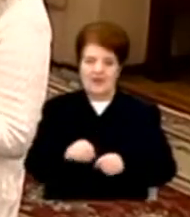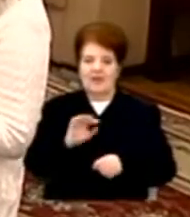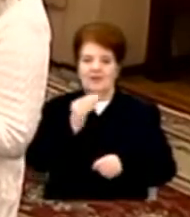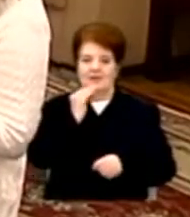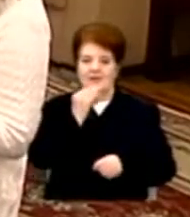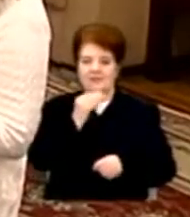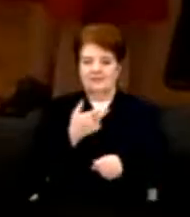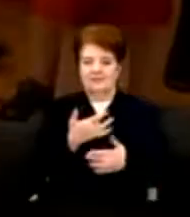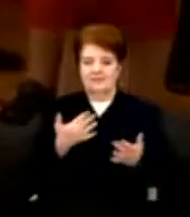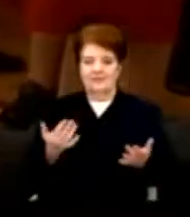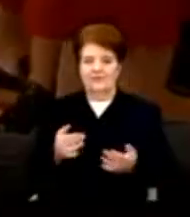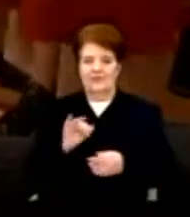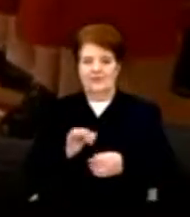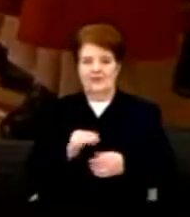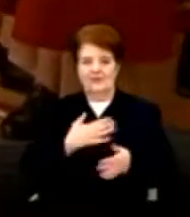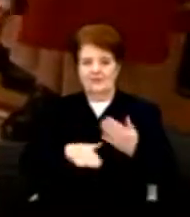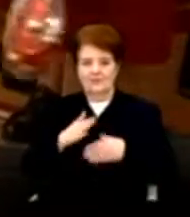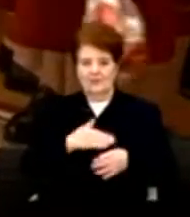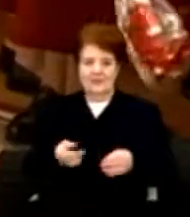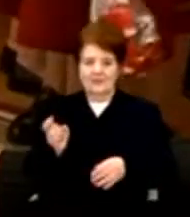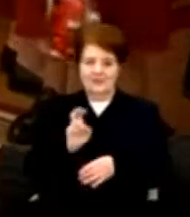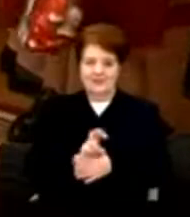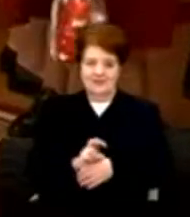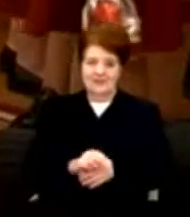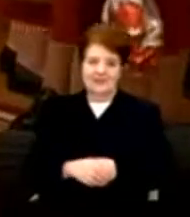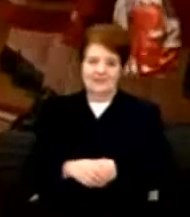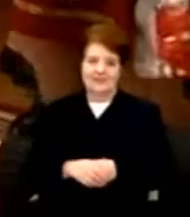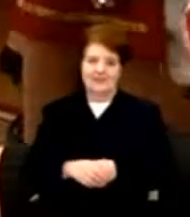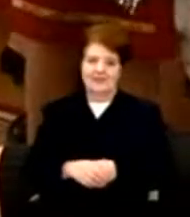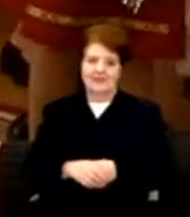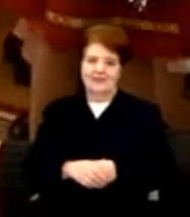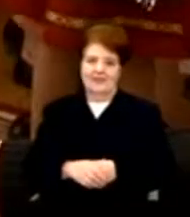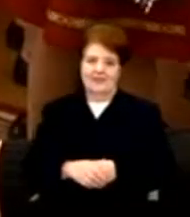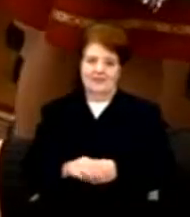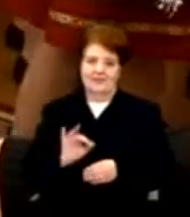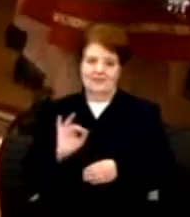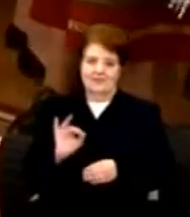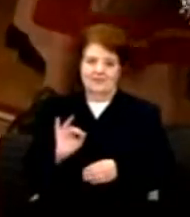erau bune, eu sunt bucuroasă că am venit în coa și